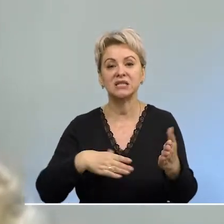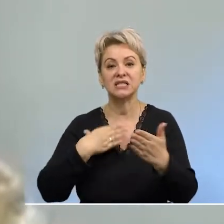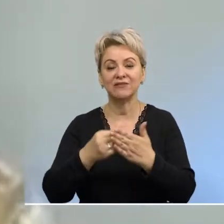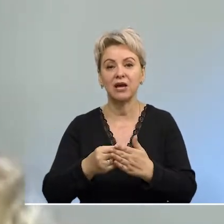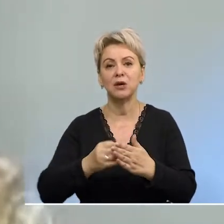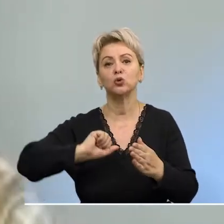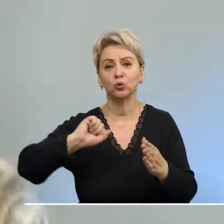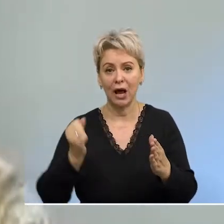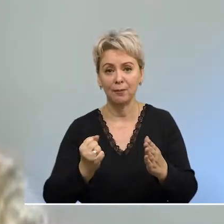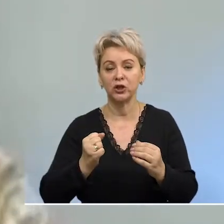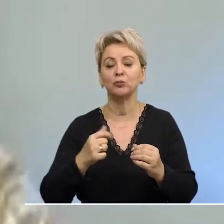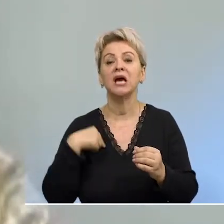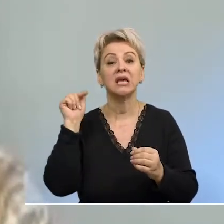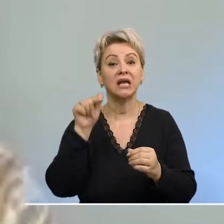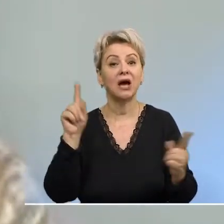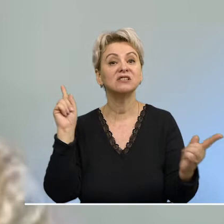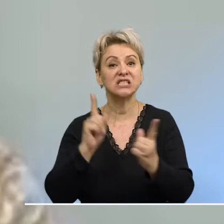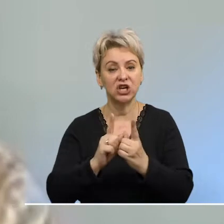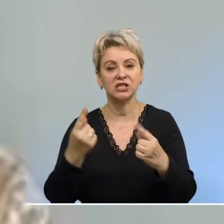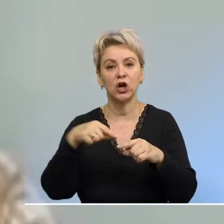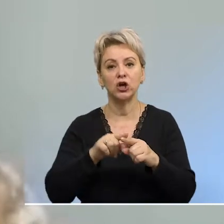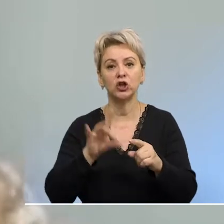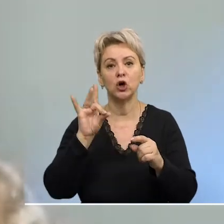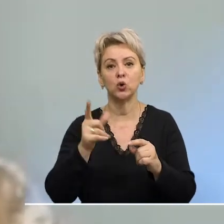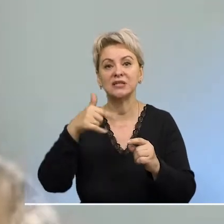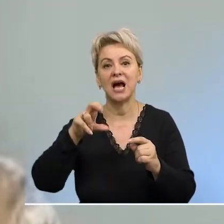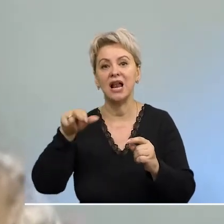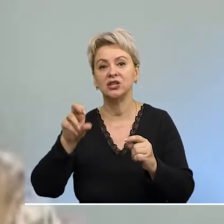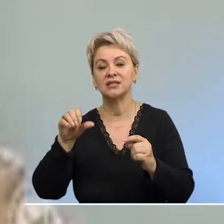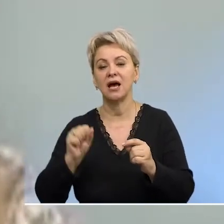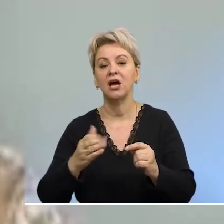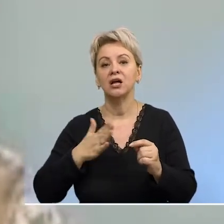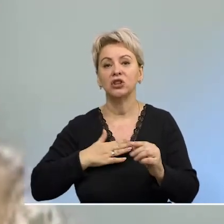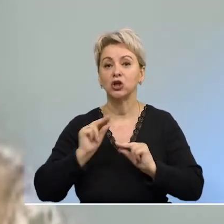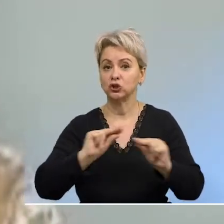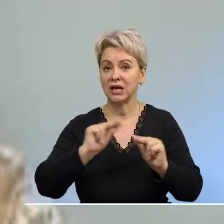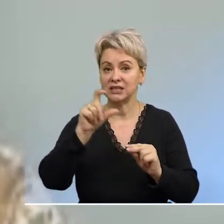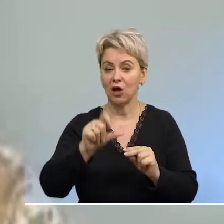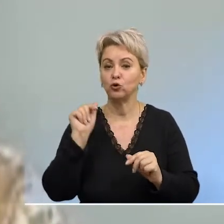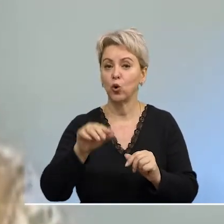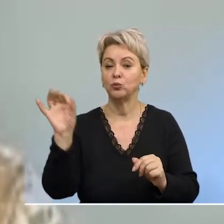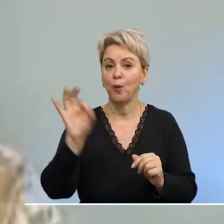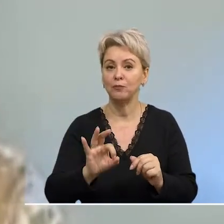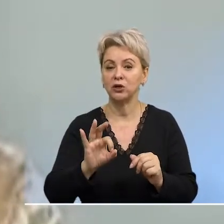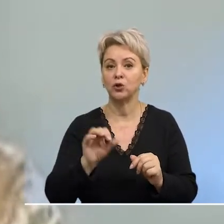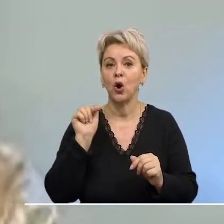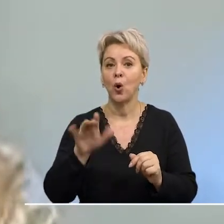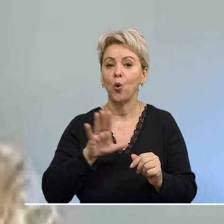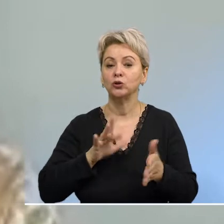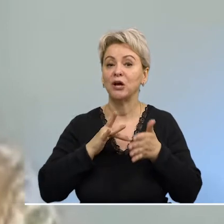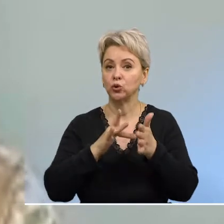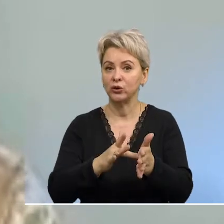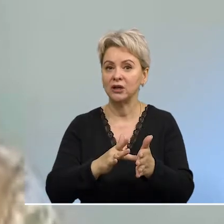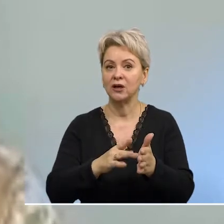со своими компаньонами я там и встретилась. Это Русева Алиса и наш наставник на тот момент по